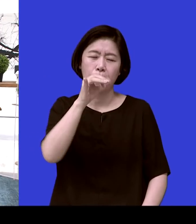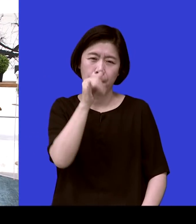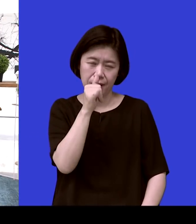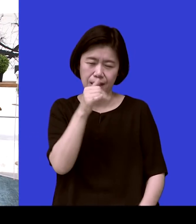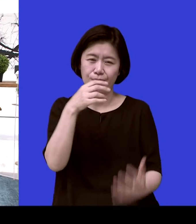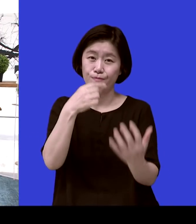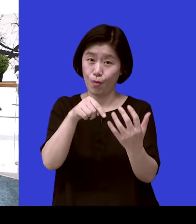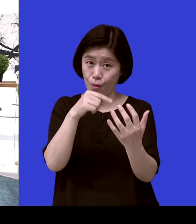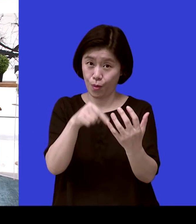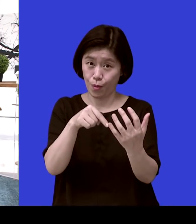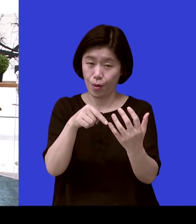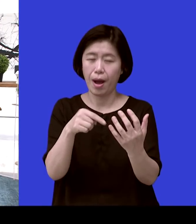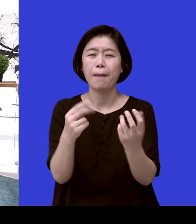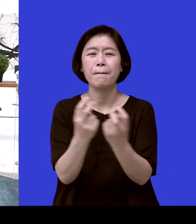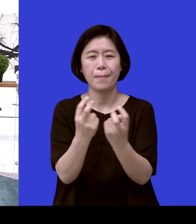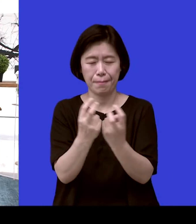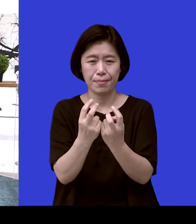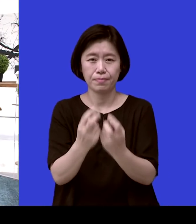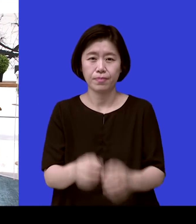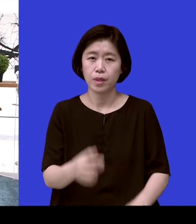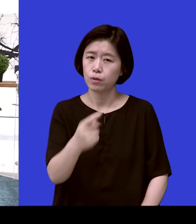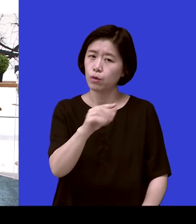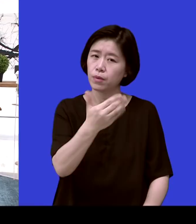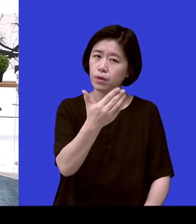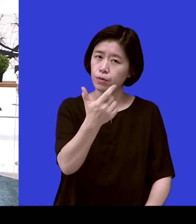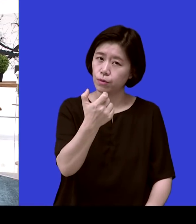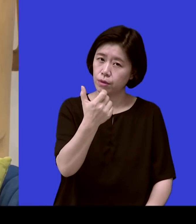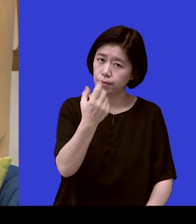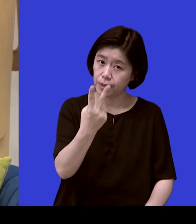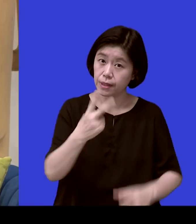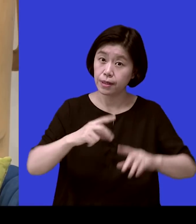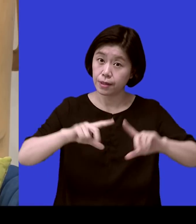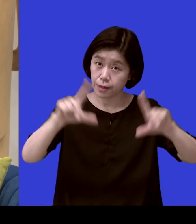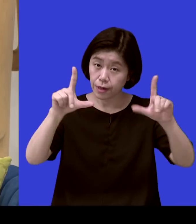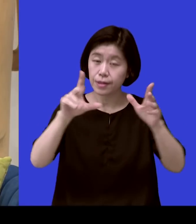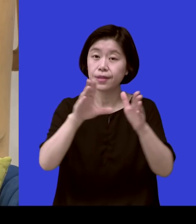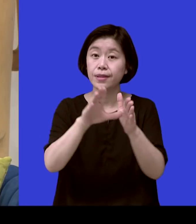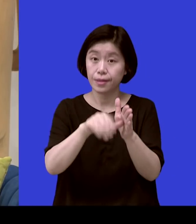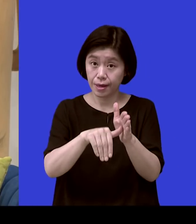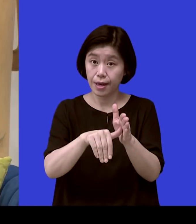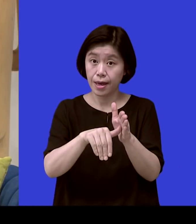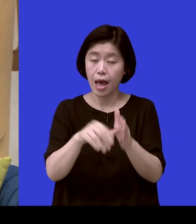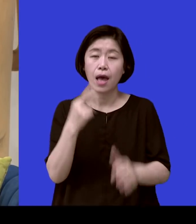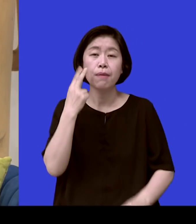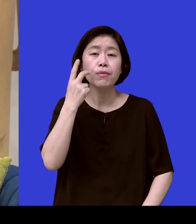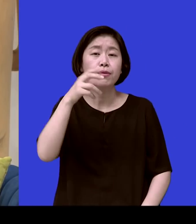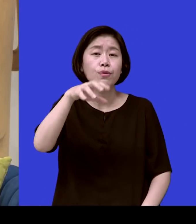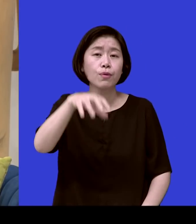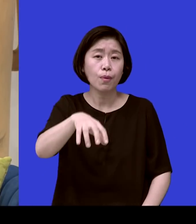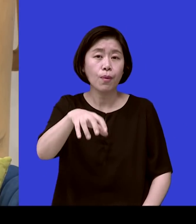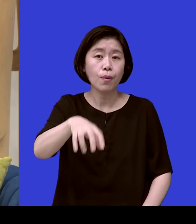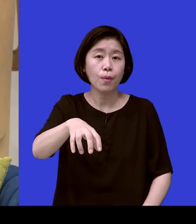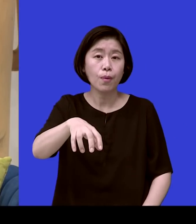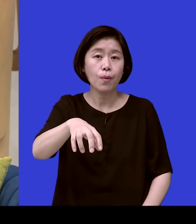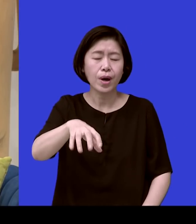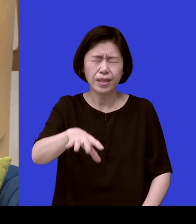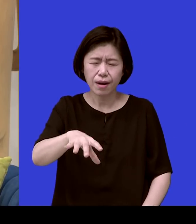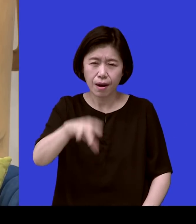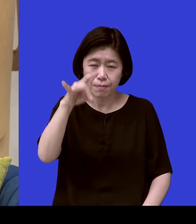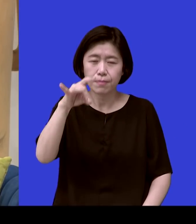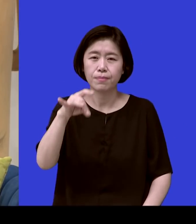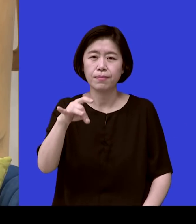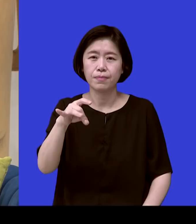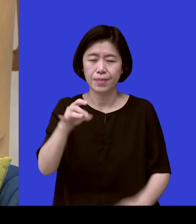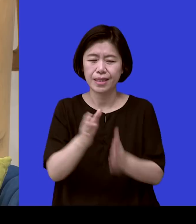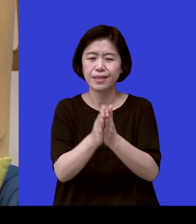뭐 미국에서 한 62년 정도 때 네. 1962년 정도 때 생겼는데 미국을